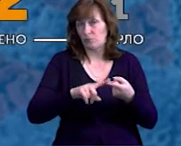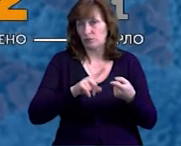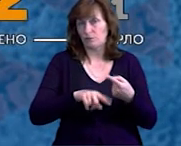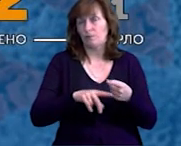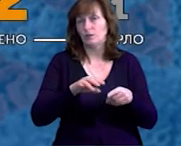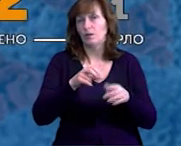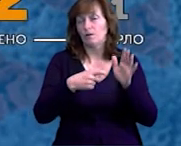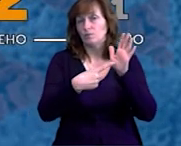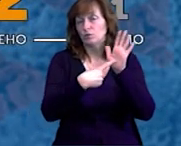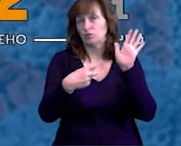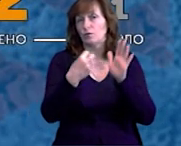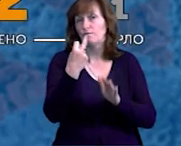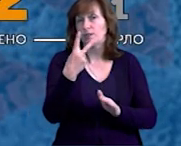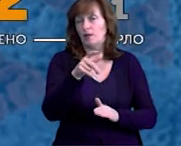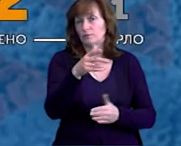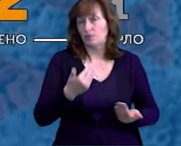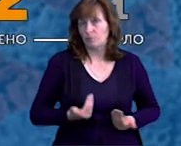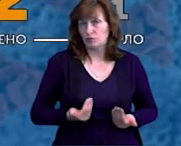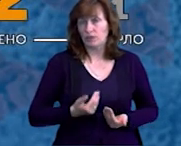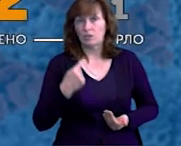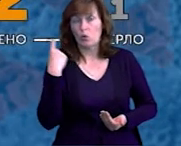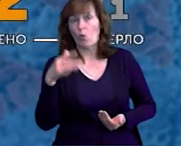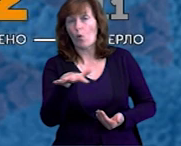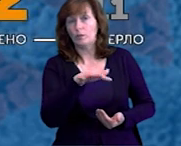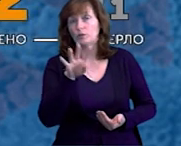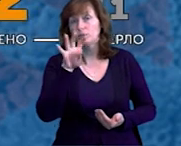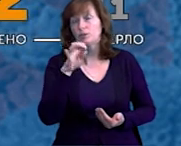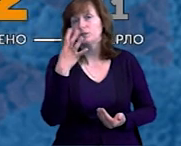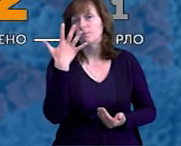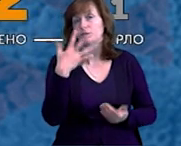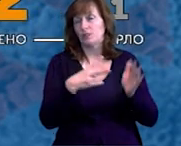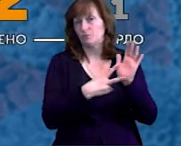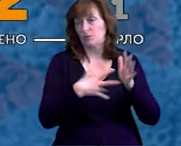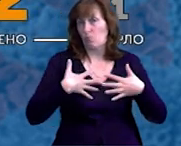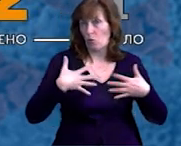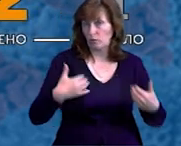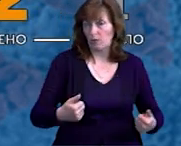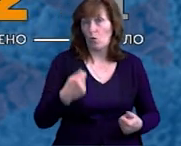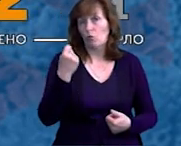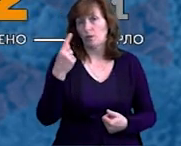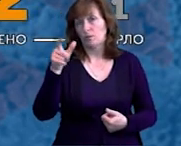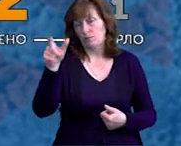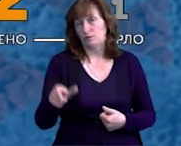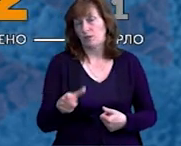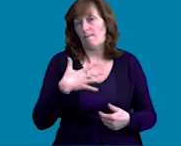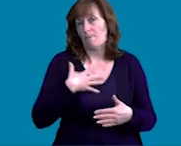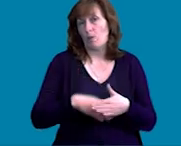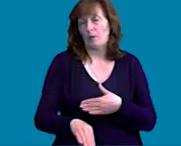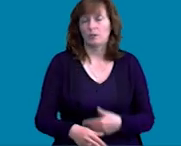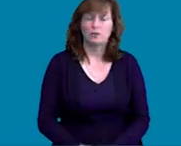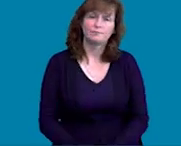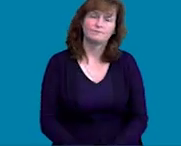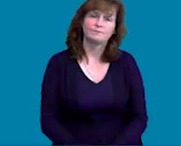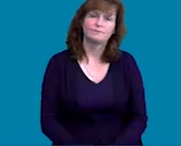коронавірусом інфікувалися 612 жителів області, 457 людей одужали, 11 померли.